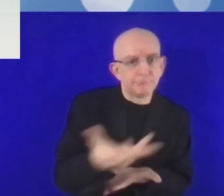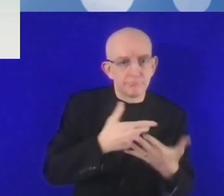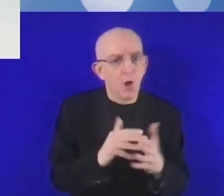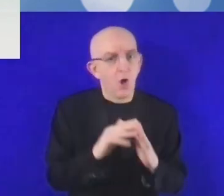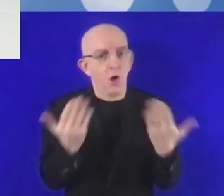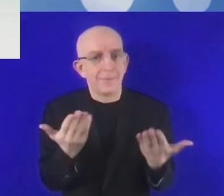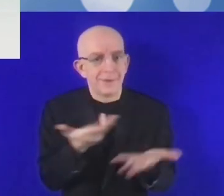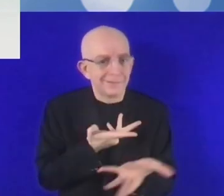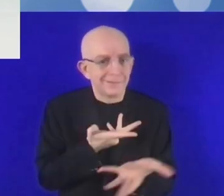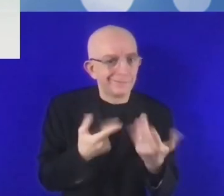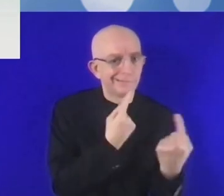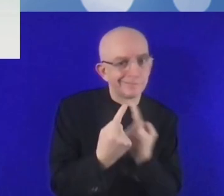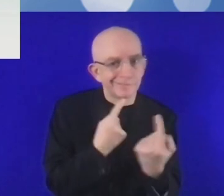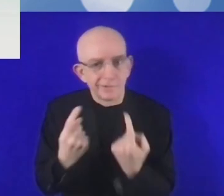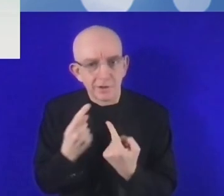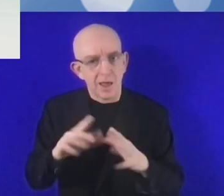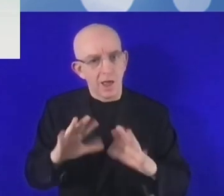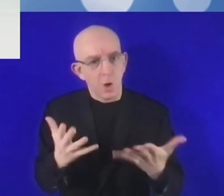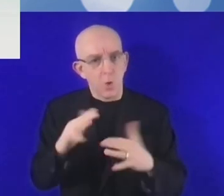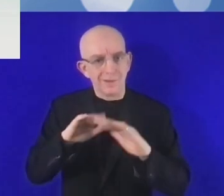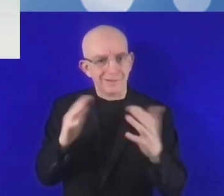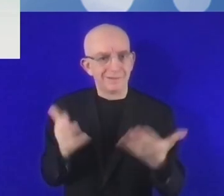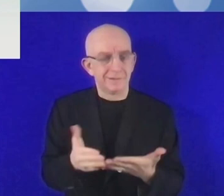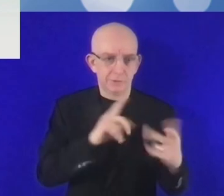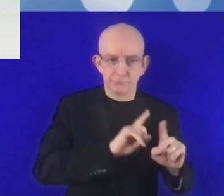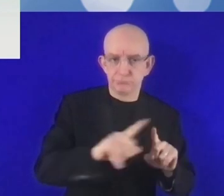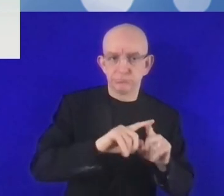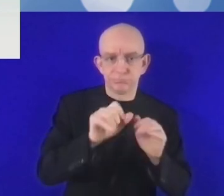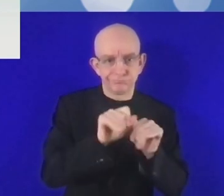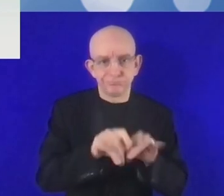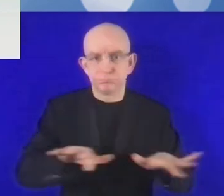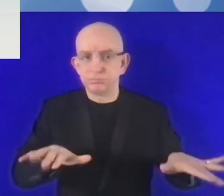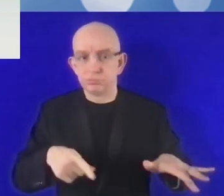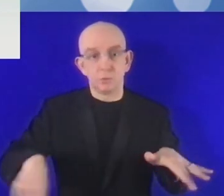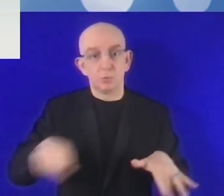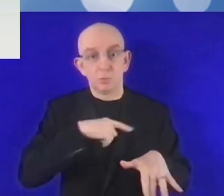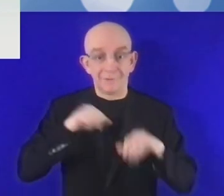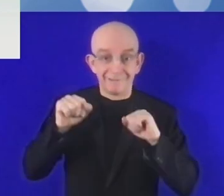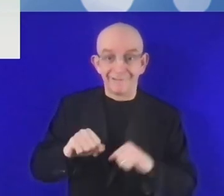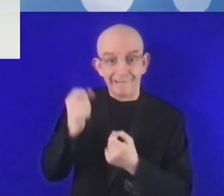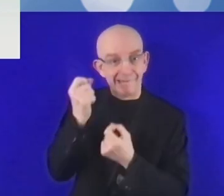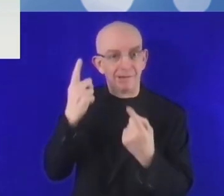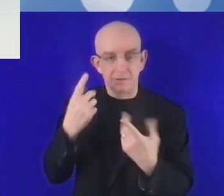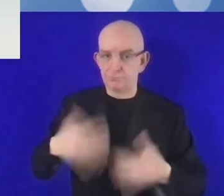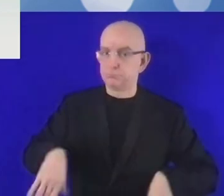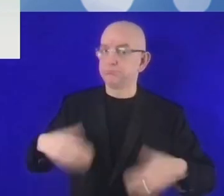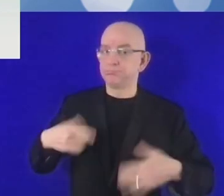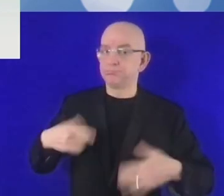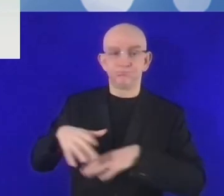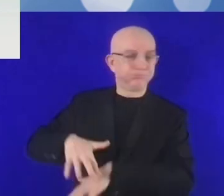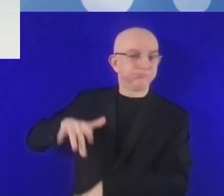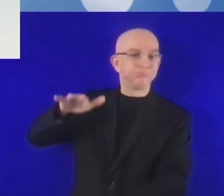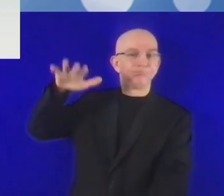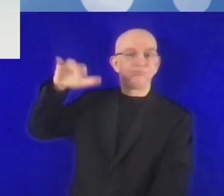так важным, потому что он собирает людей, представляющих разные отрасли, разные индустрии